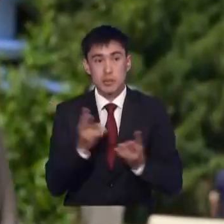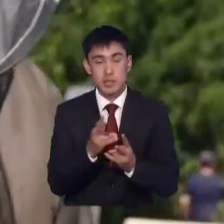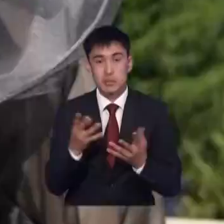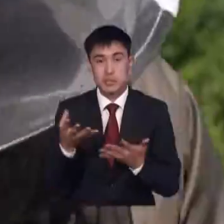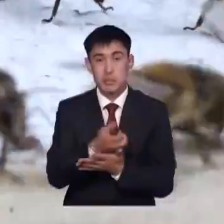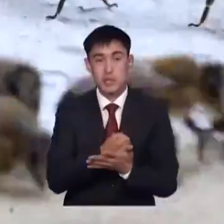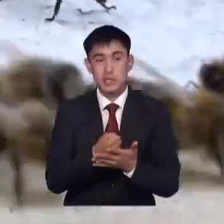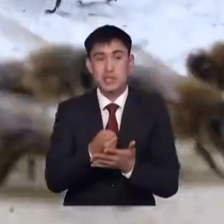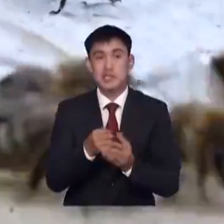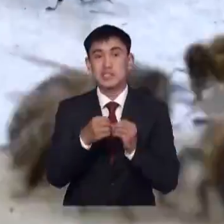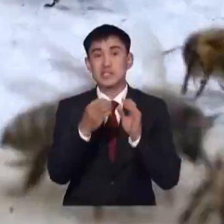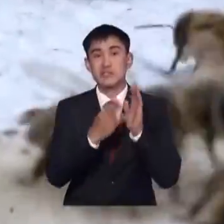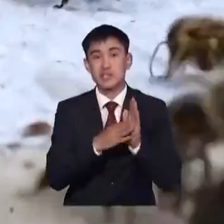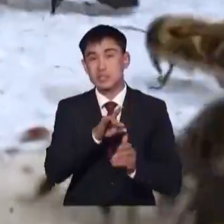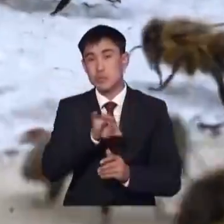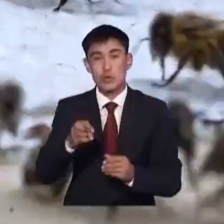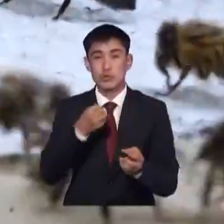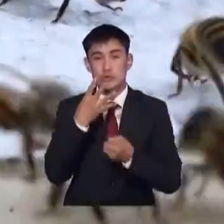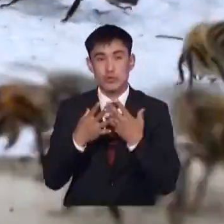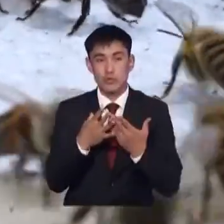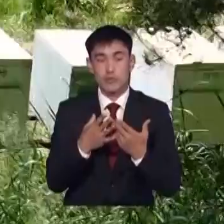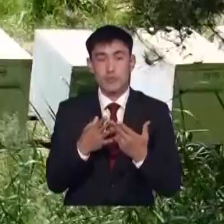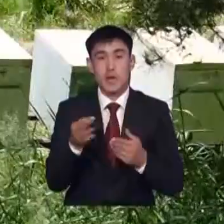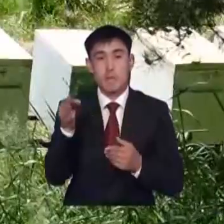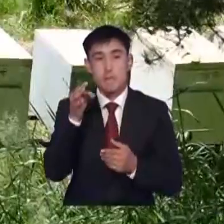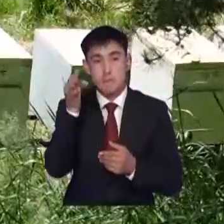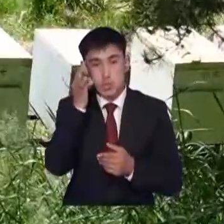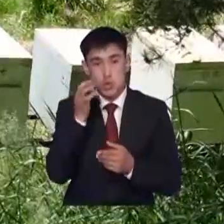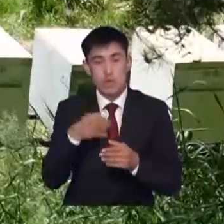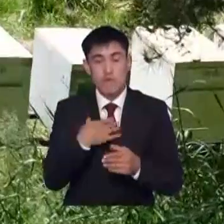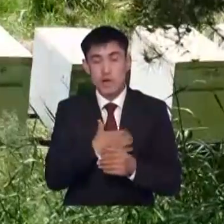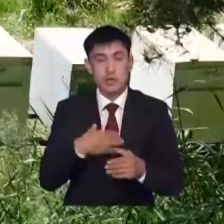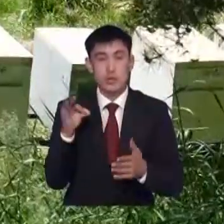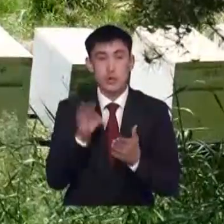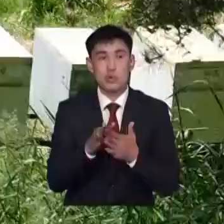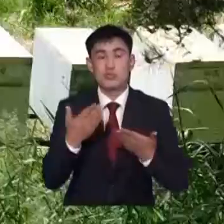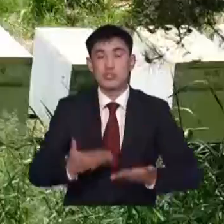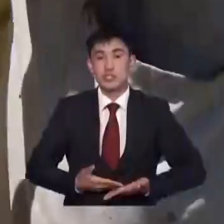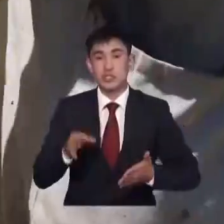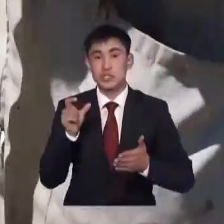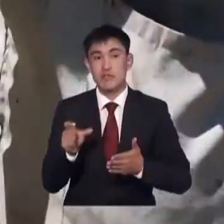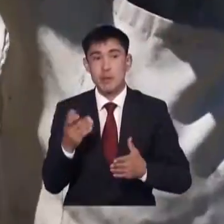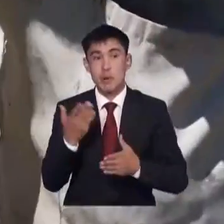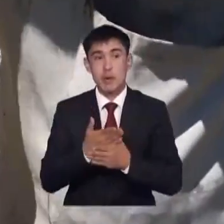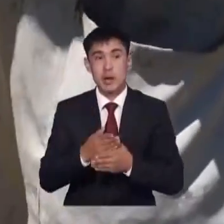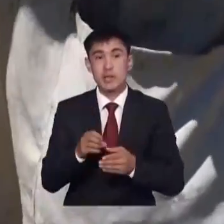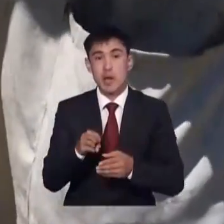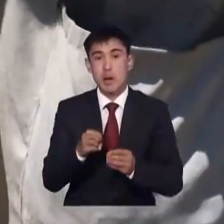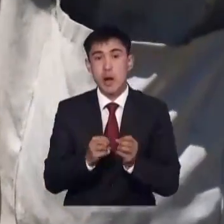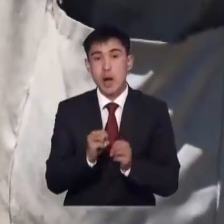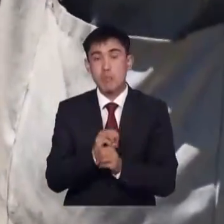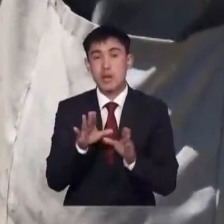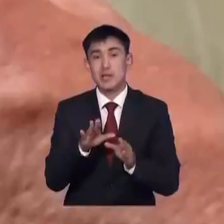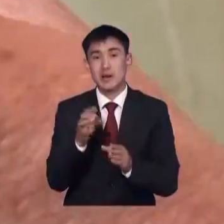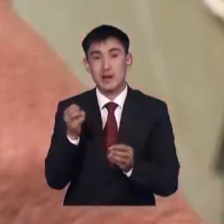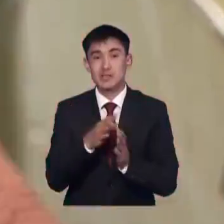Жени из 19 млн цветов медоносные пчёлы играют очень важную роль в жизни человечества они помогают опля растения а